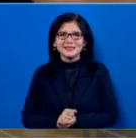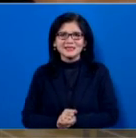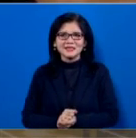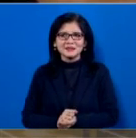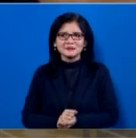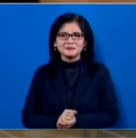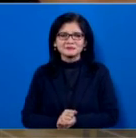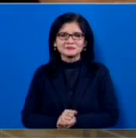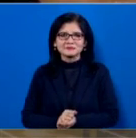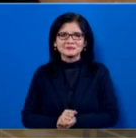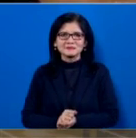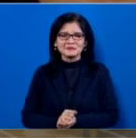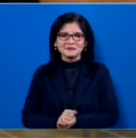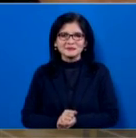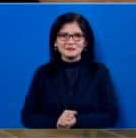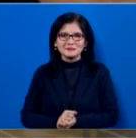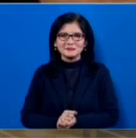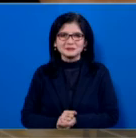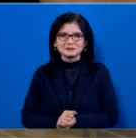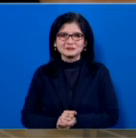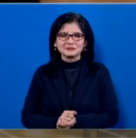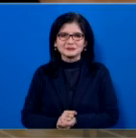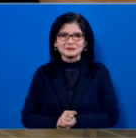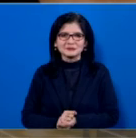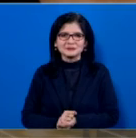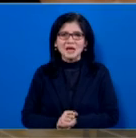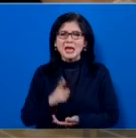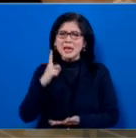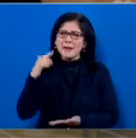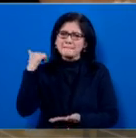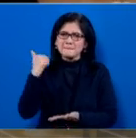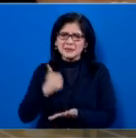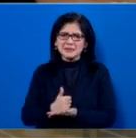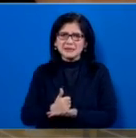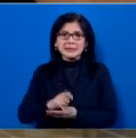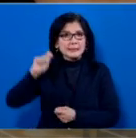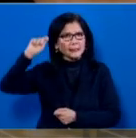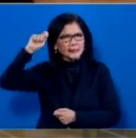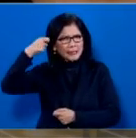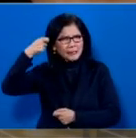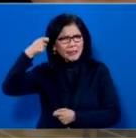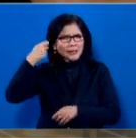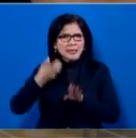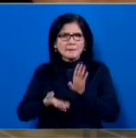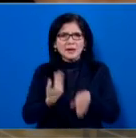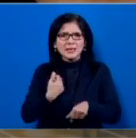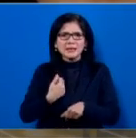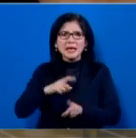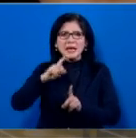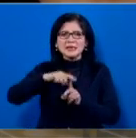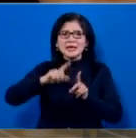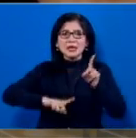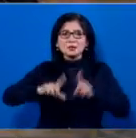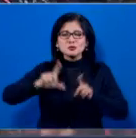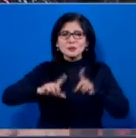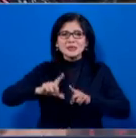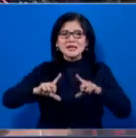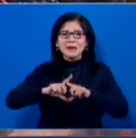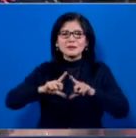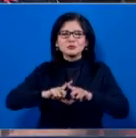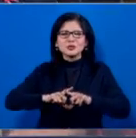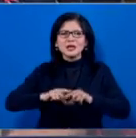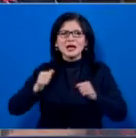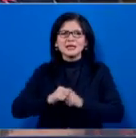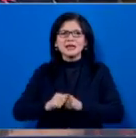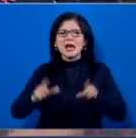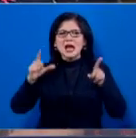di kawalpemilu.org. Setuju. Yang paling penting adalah diingatkan kembali bahwa lusa itu adalah pesta demokrasi. Artinya ini